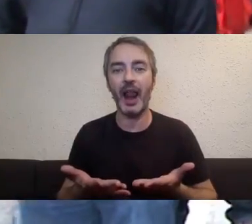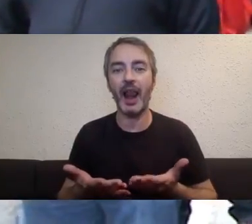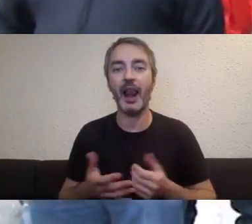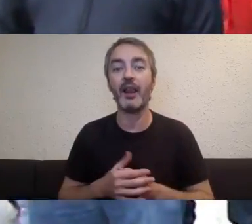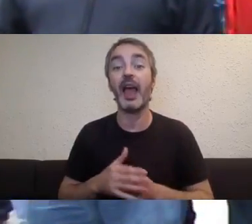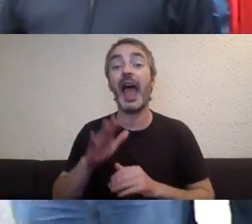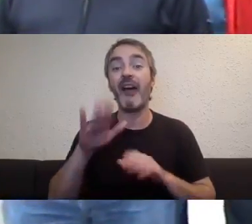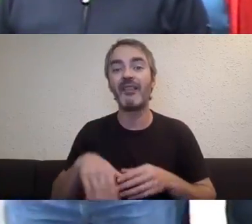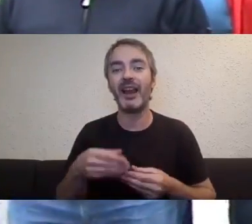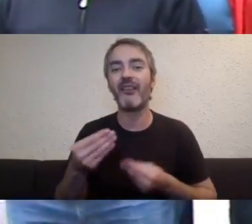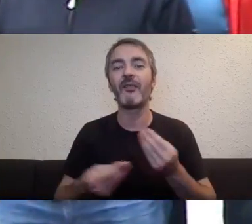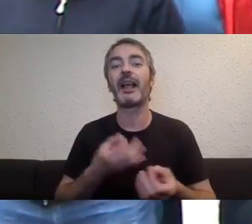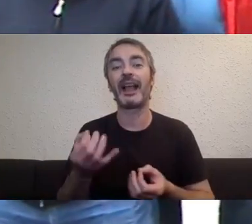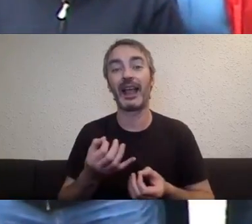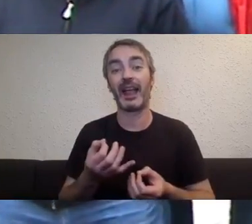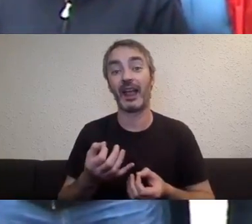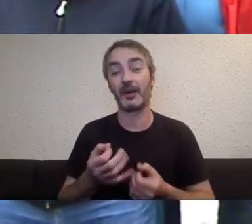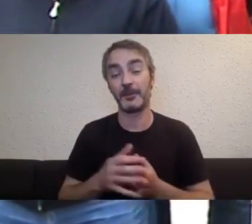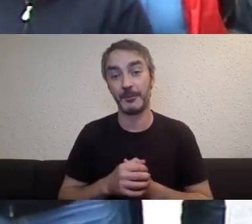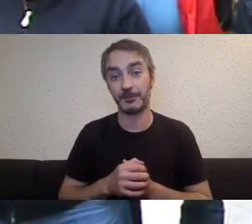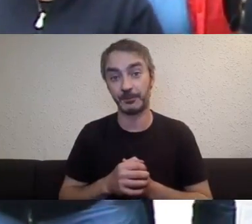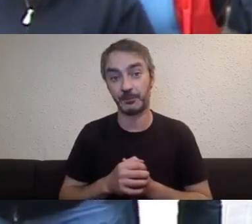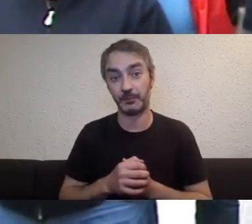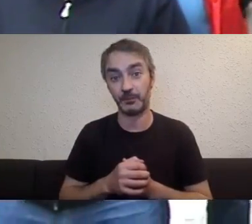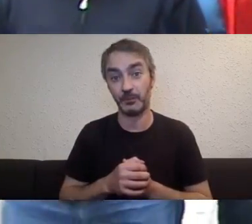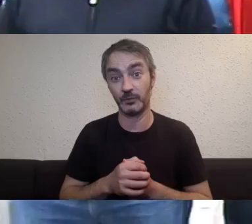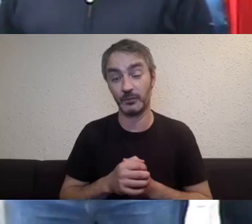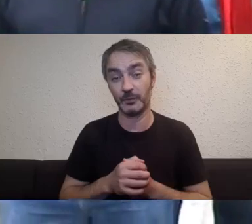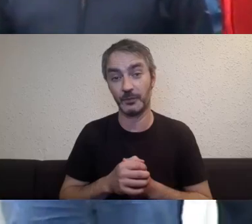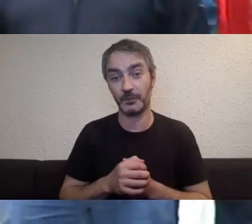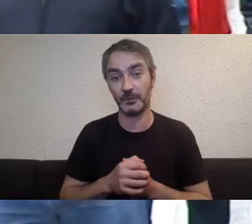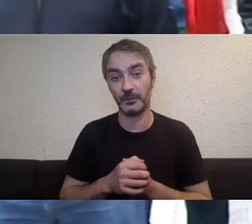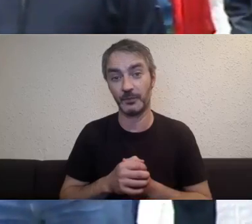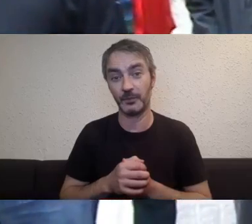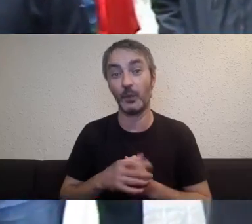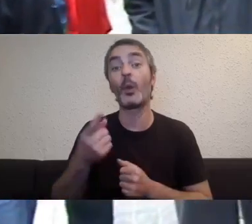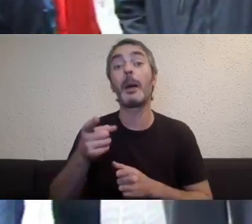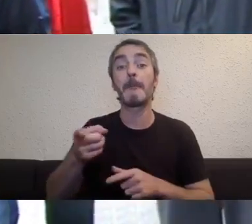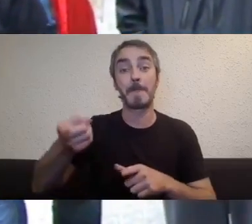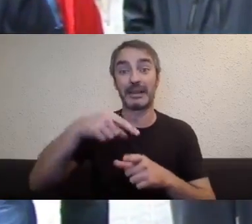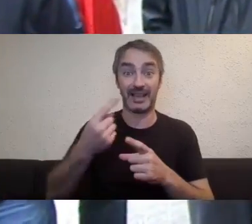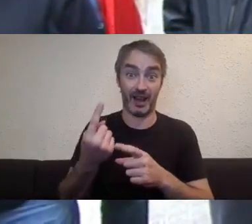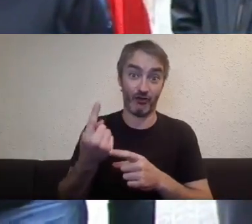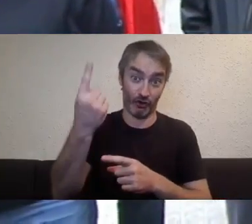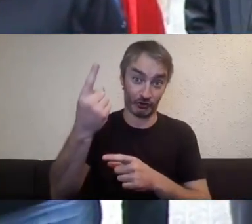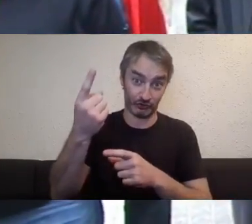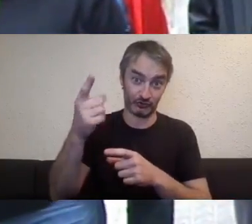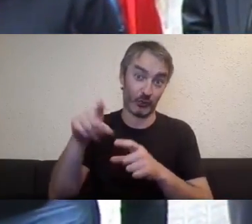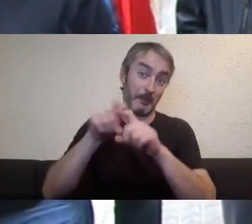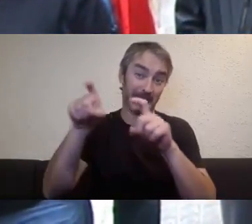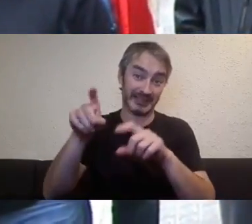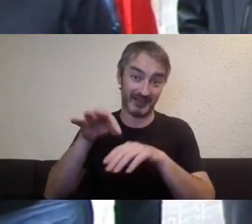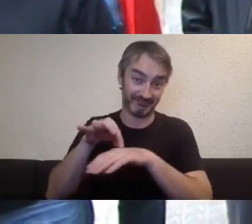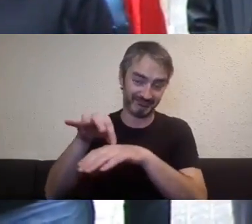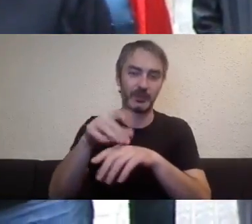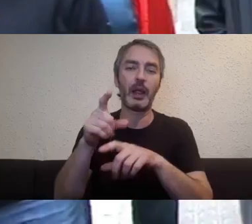primeres ocupacions de Barcelona, que juntament amb una de la plaça del Nord, que enviaven matons les immobiliàries o constructores